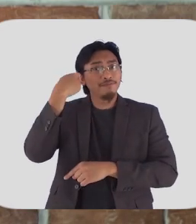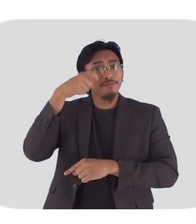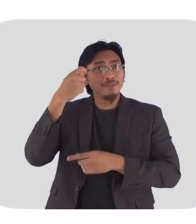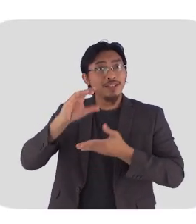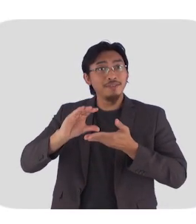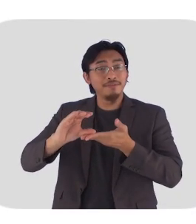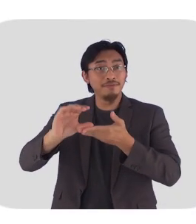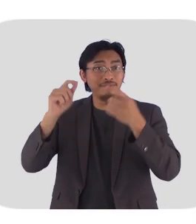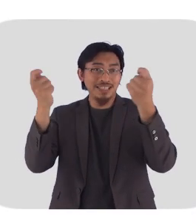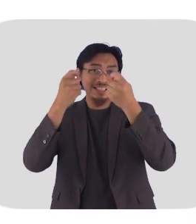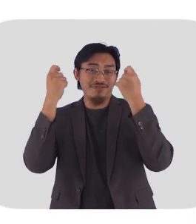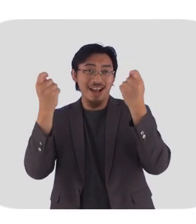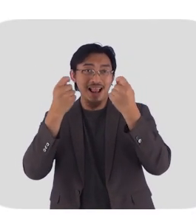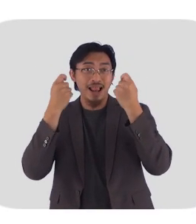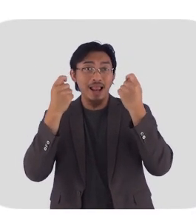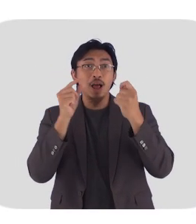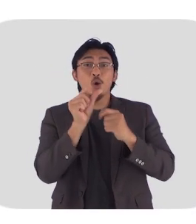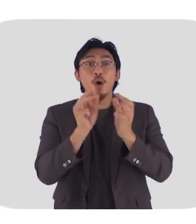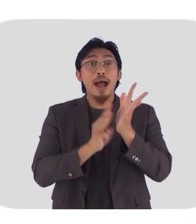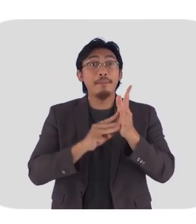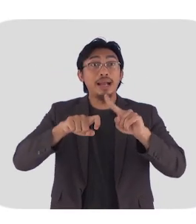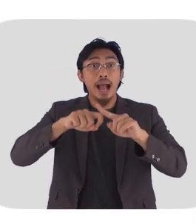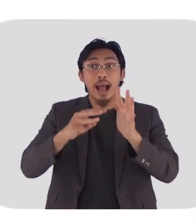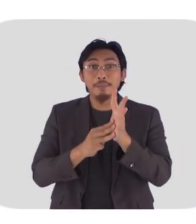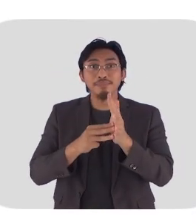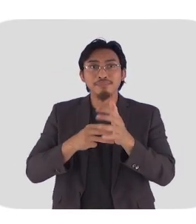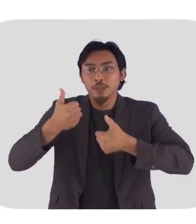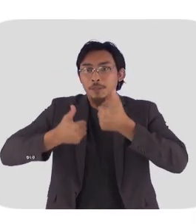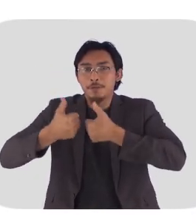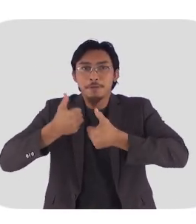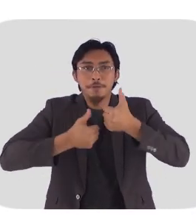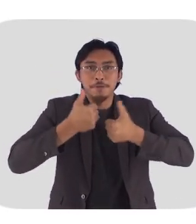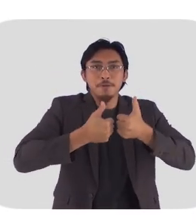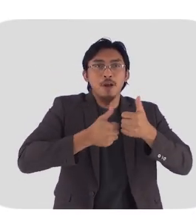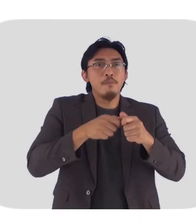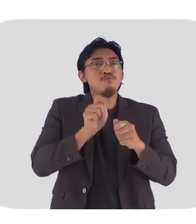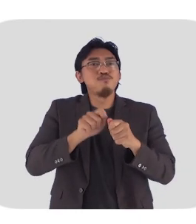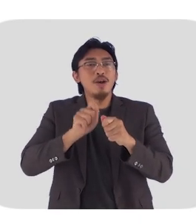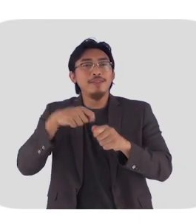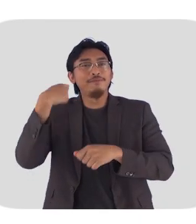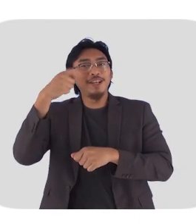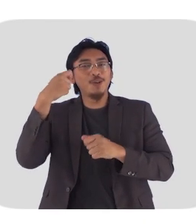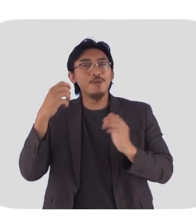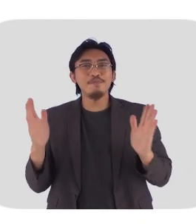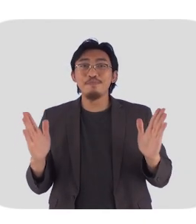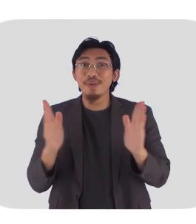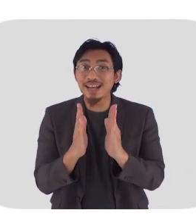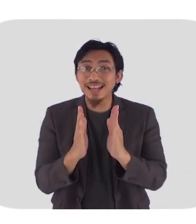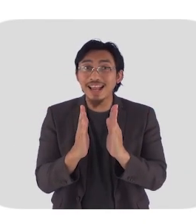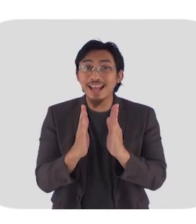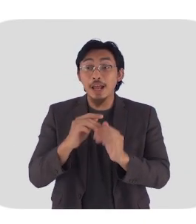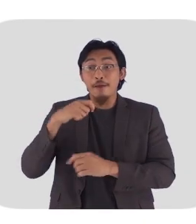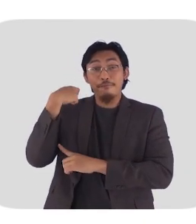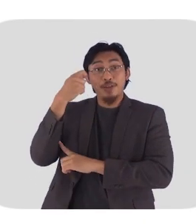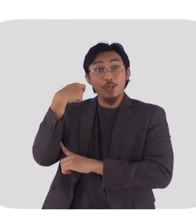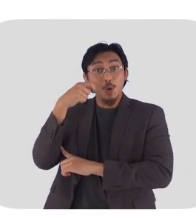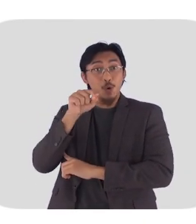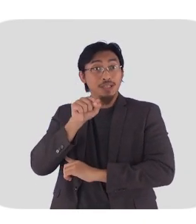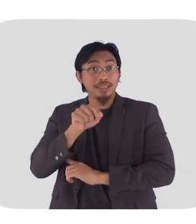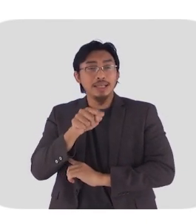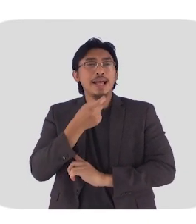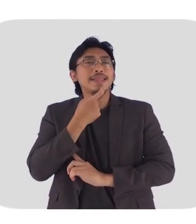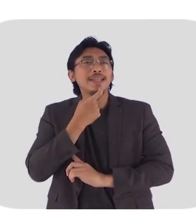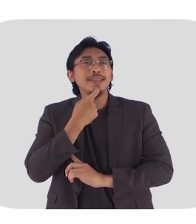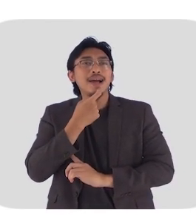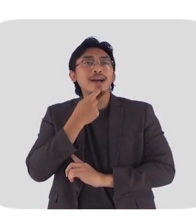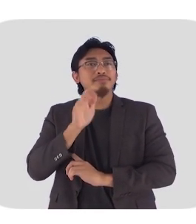CIFES, Cinematography Investment Festival, di mana UMK akan diperlombakan dalam hal pembuatan